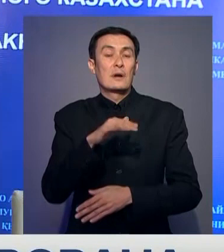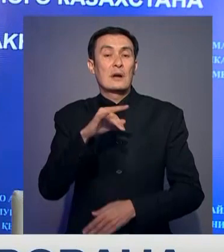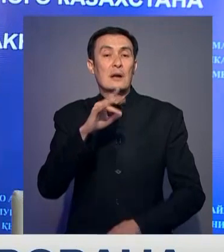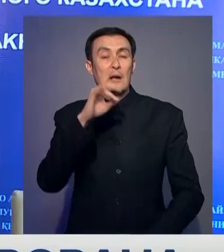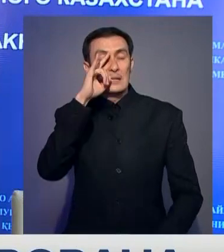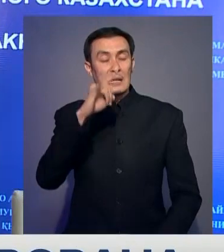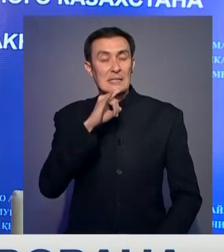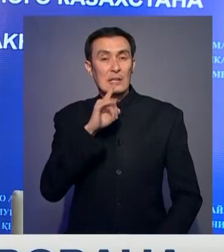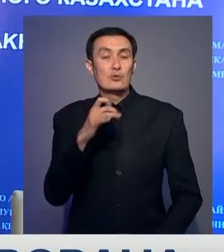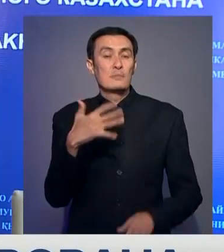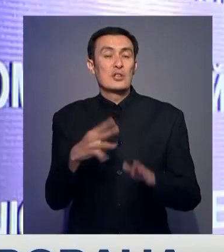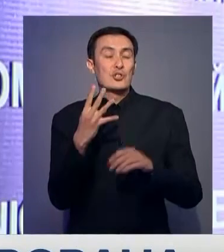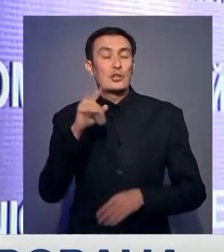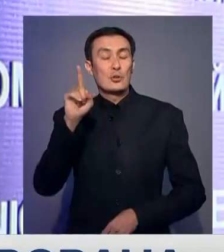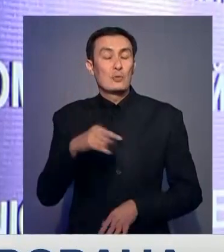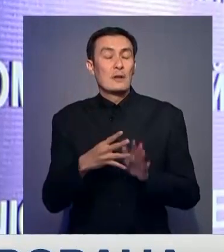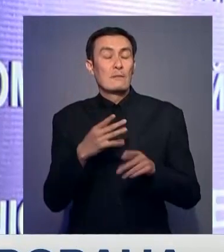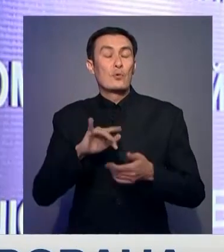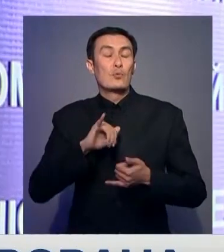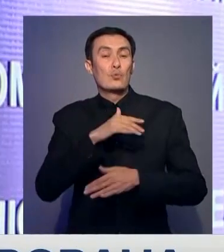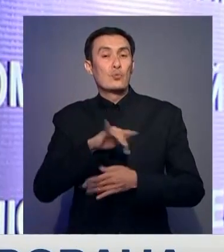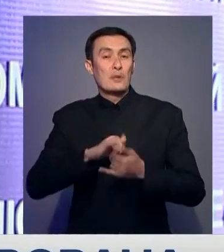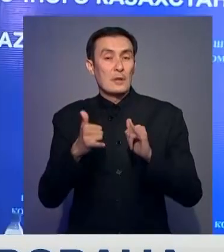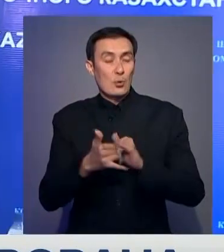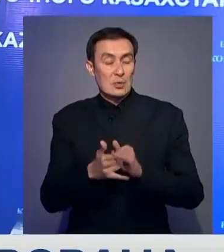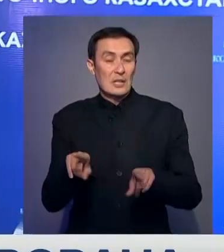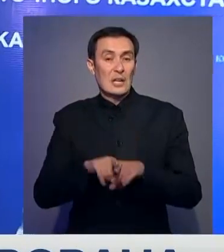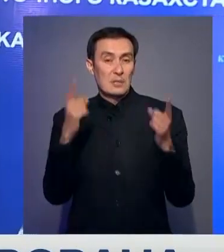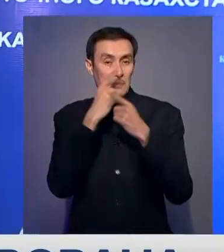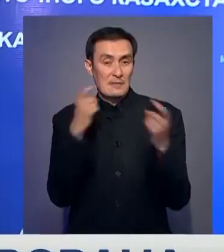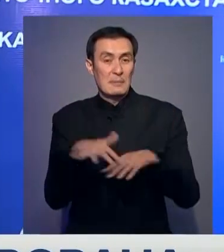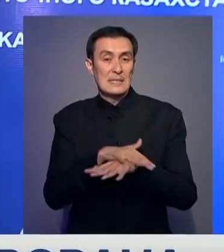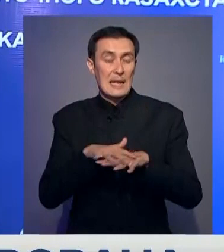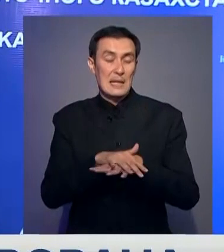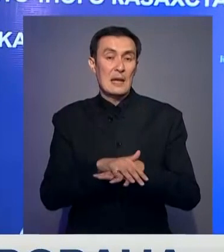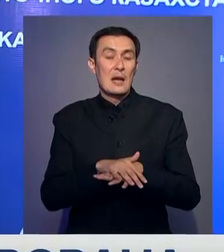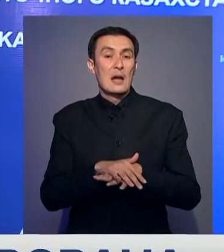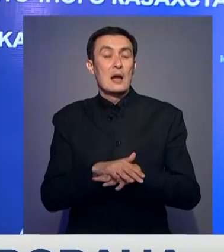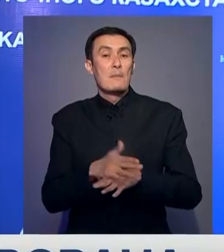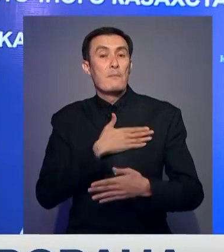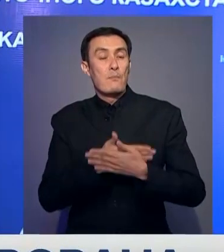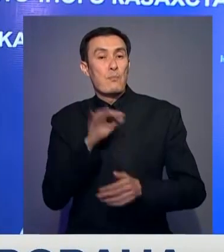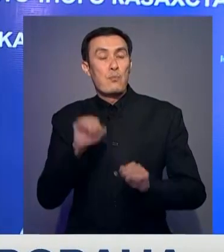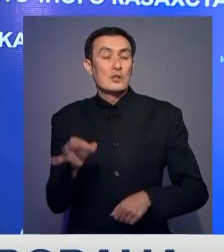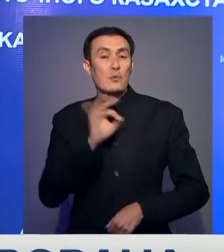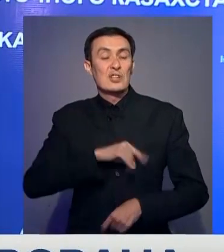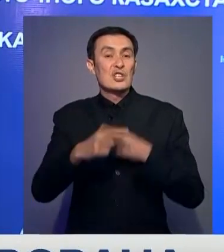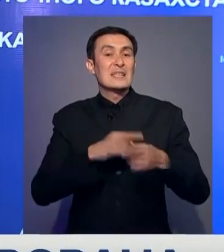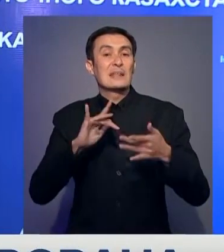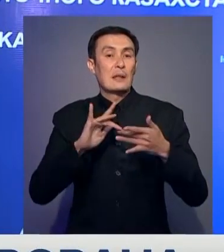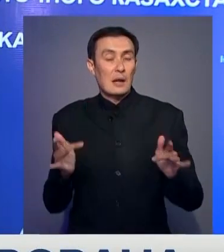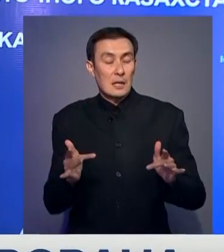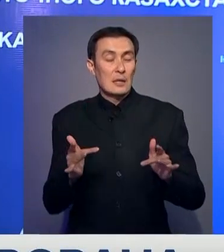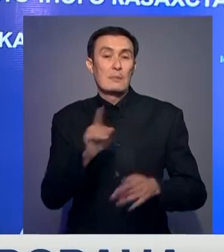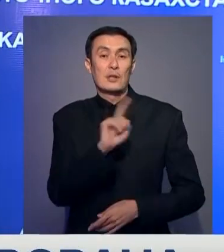Казахстан, 159/4 по городу Каменногорску. Также я хочу призвать население активно пользоваться порталом электронного правительства,